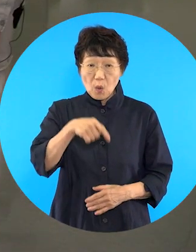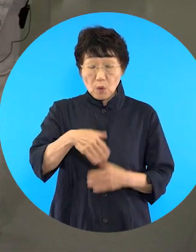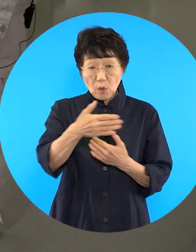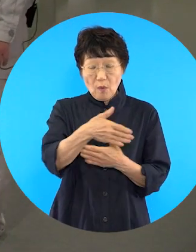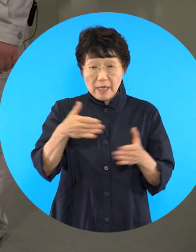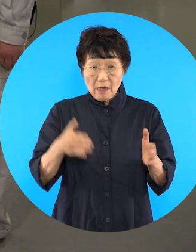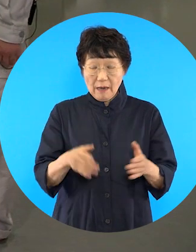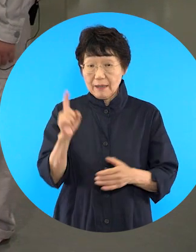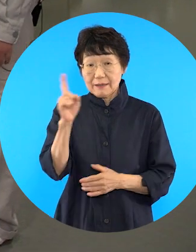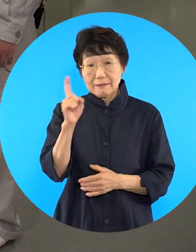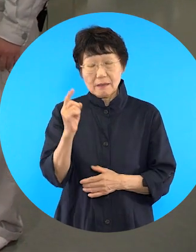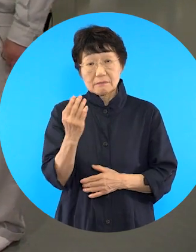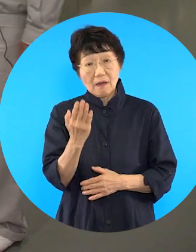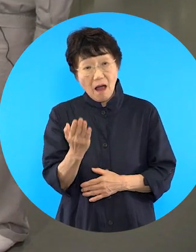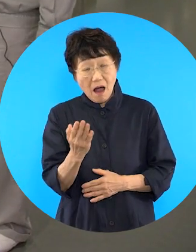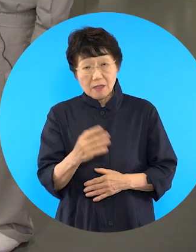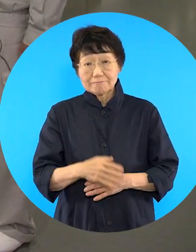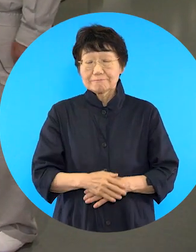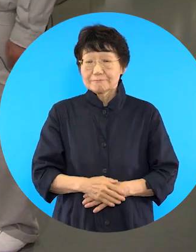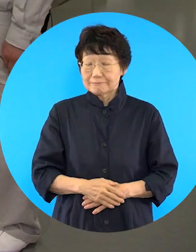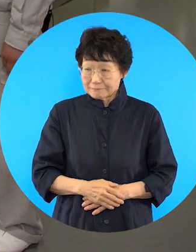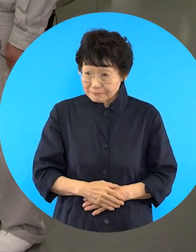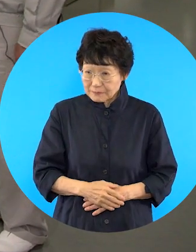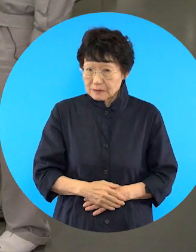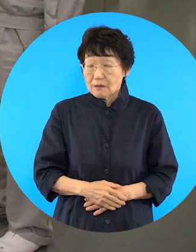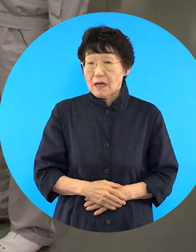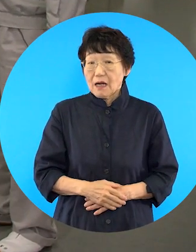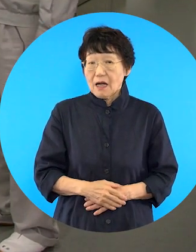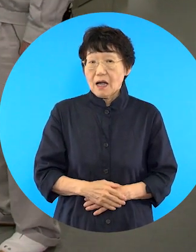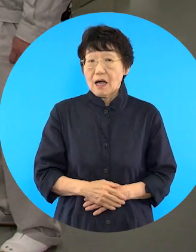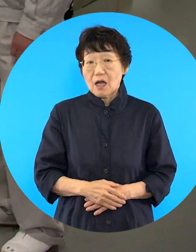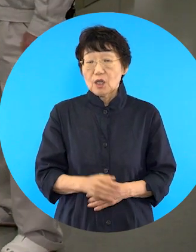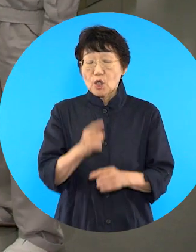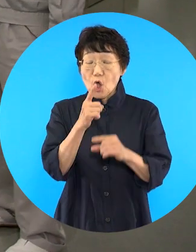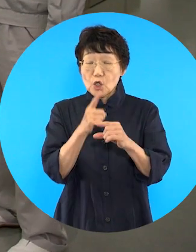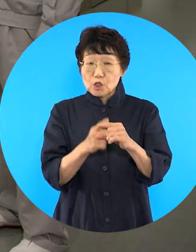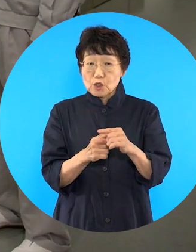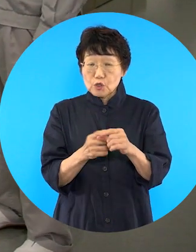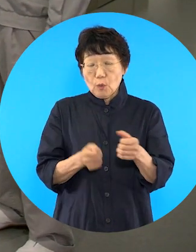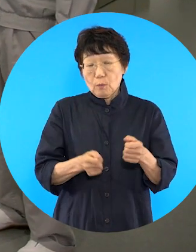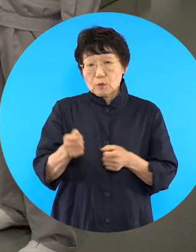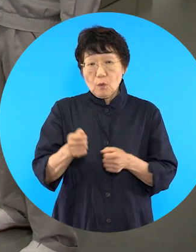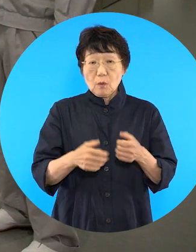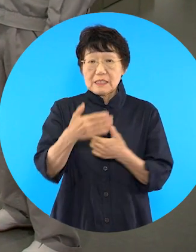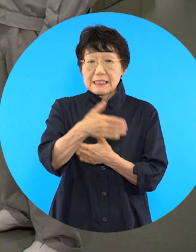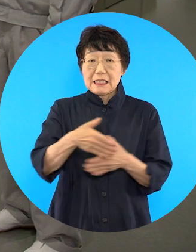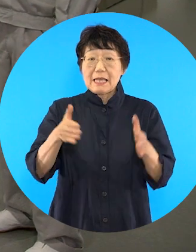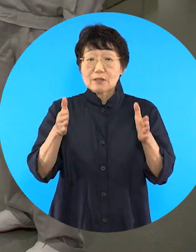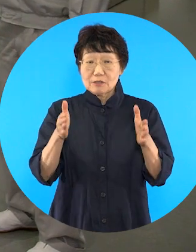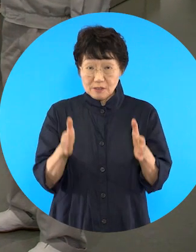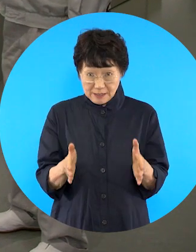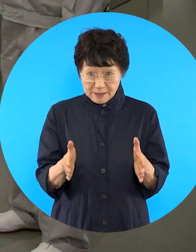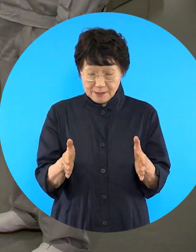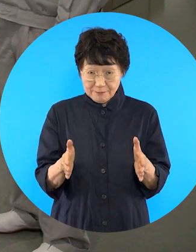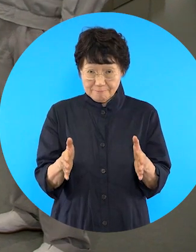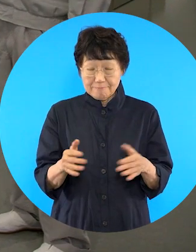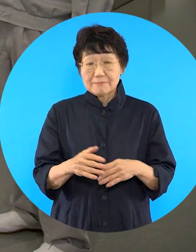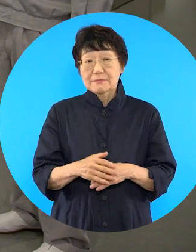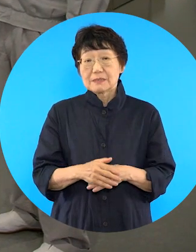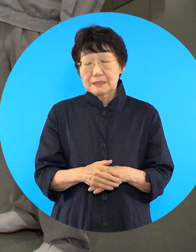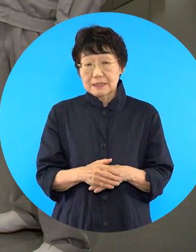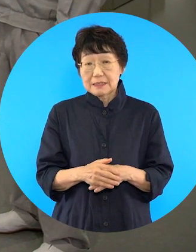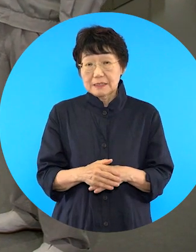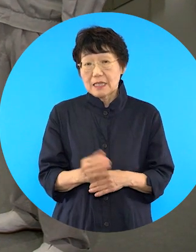どういった部屋になるんですか。 はい、実はですね、ここは、中央制御室といいまして、焼却炉の運転